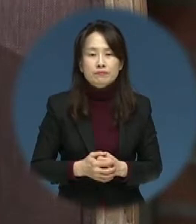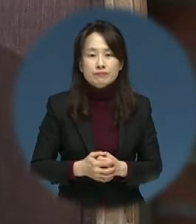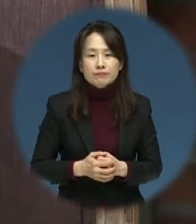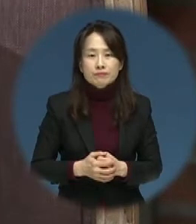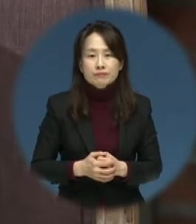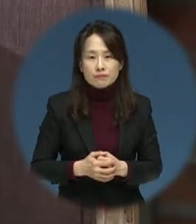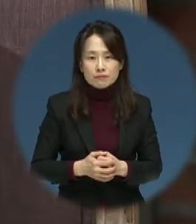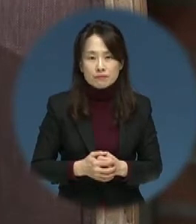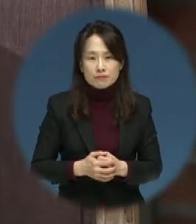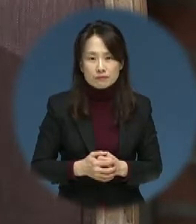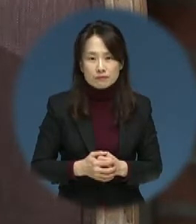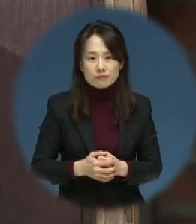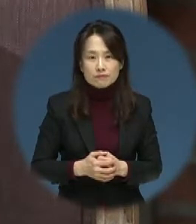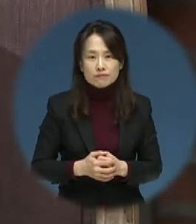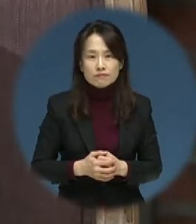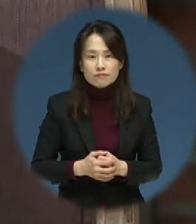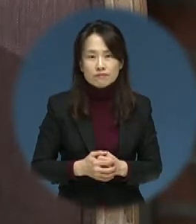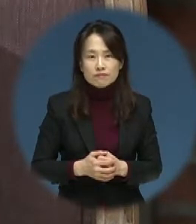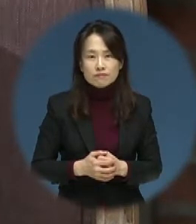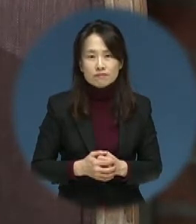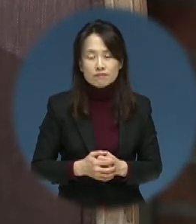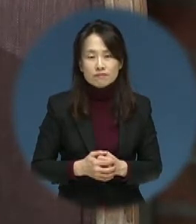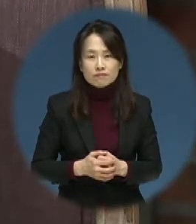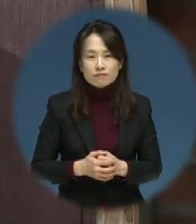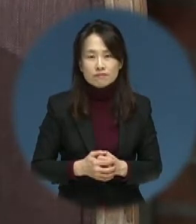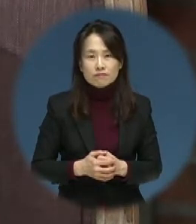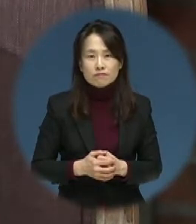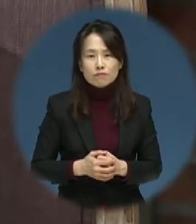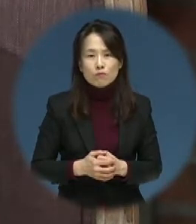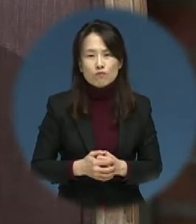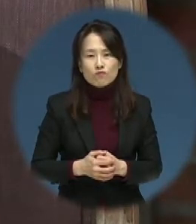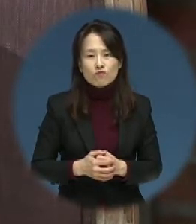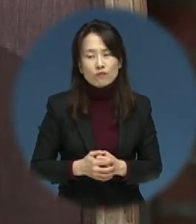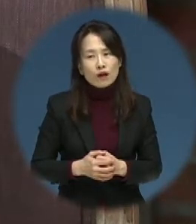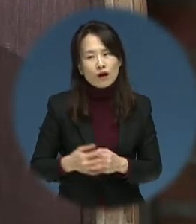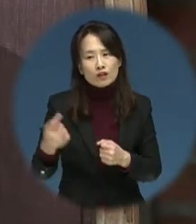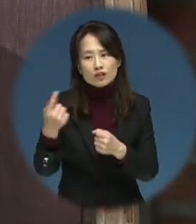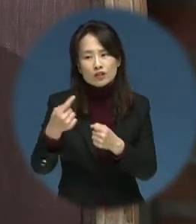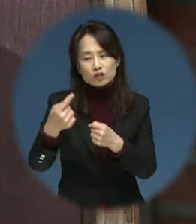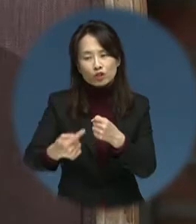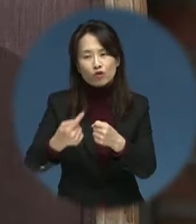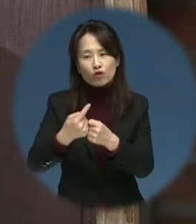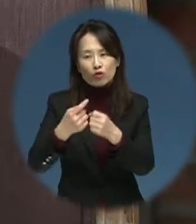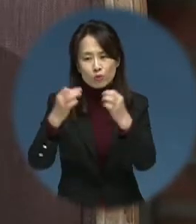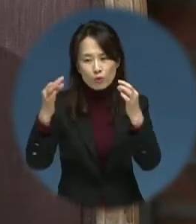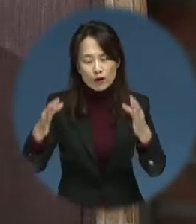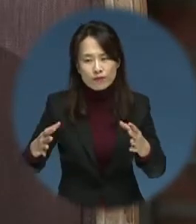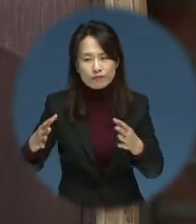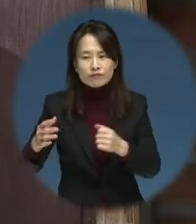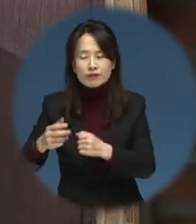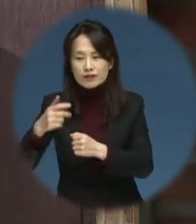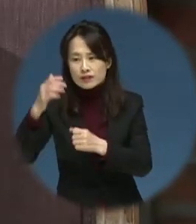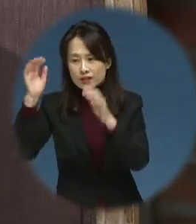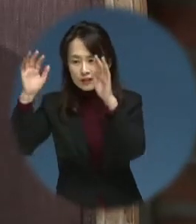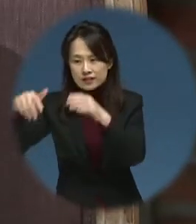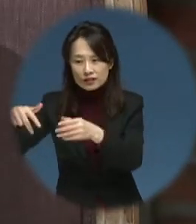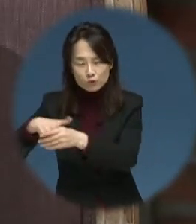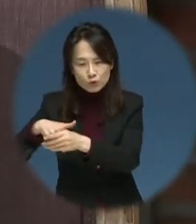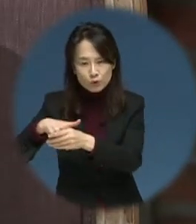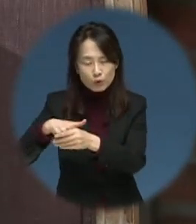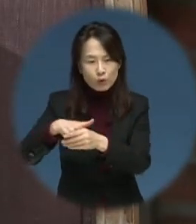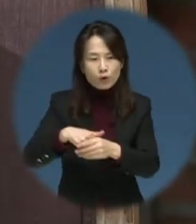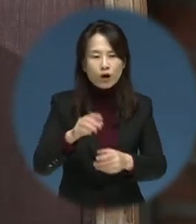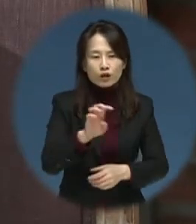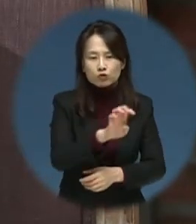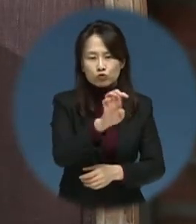터키가 비엔나를 공격하는 게 1683년이니까 예. 거의 1000년 동안 유럽은 이슬람 세계를 이기지 못했습니다. 예.